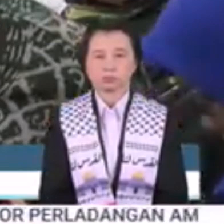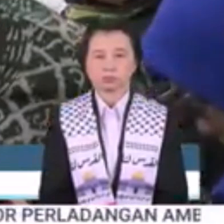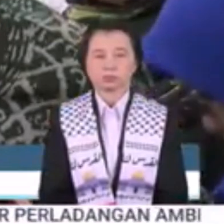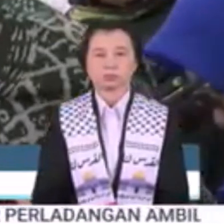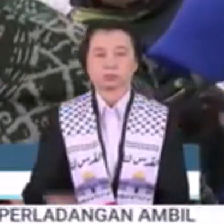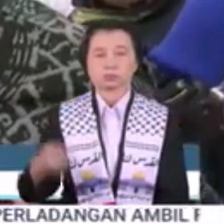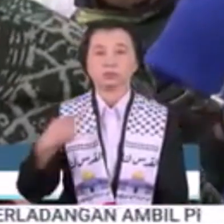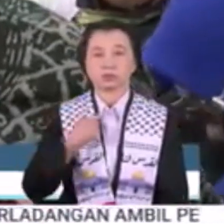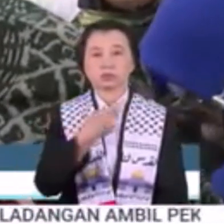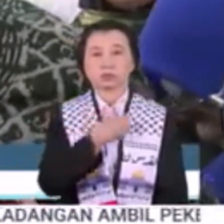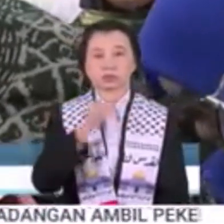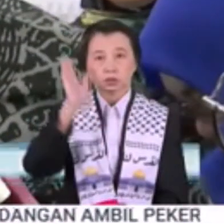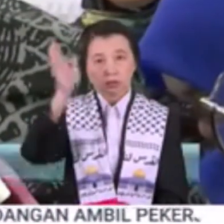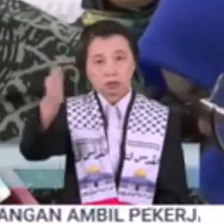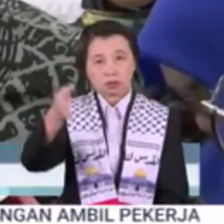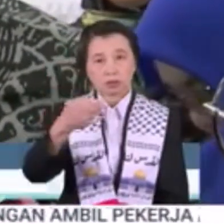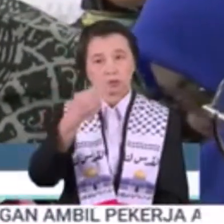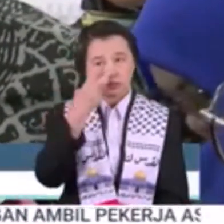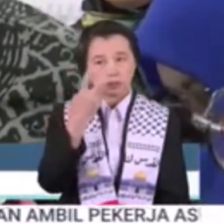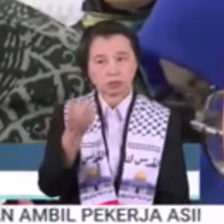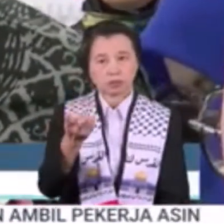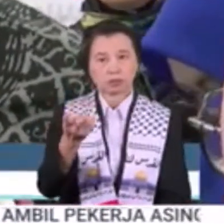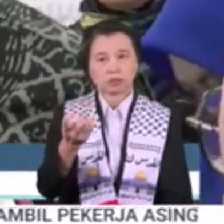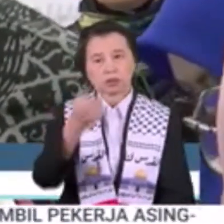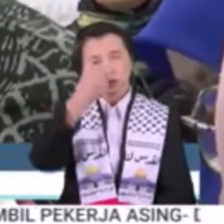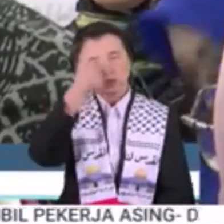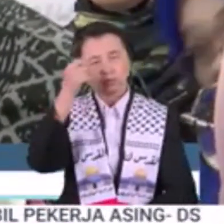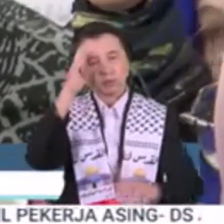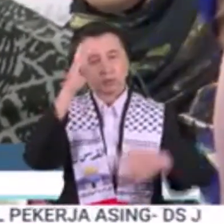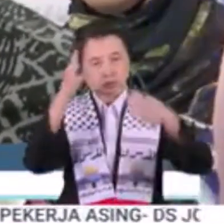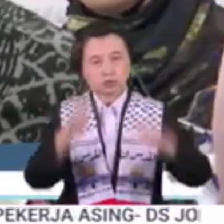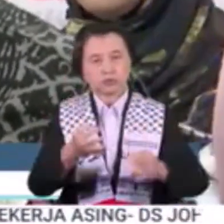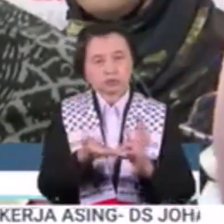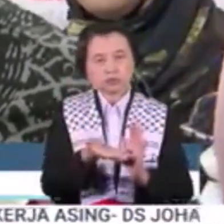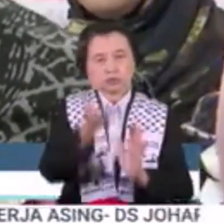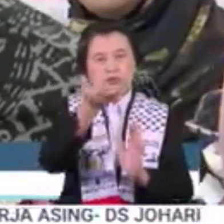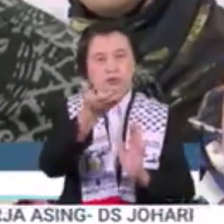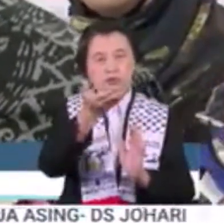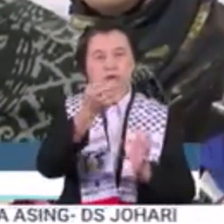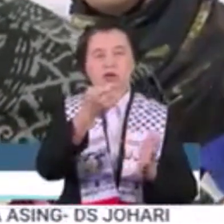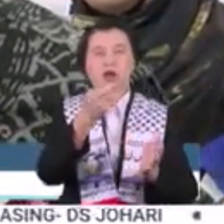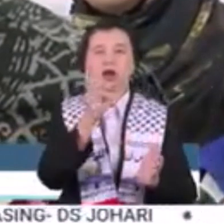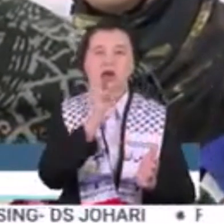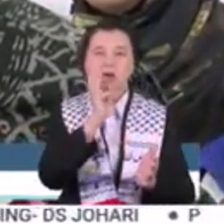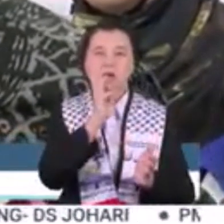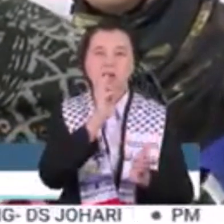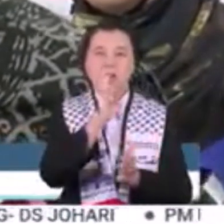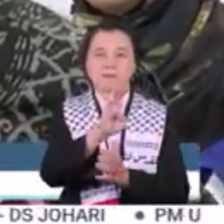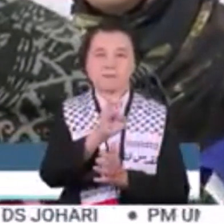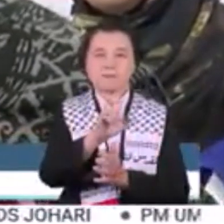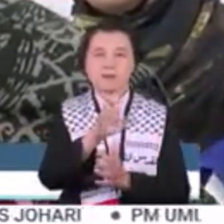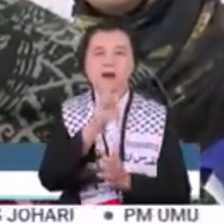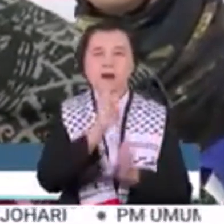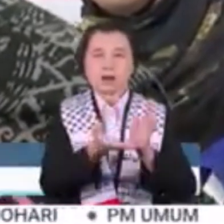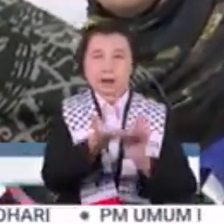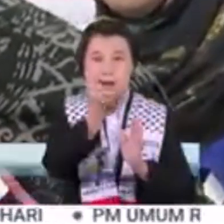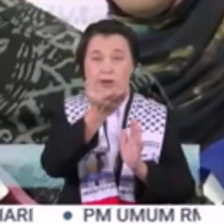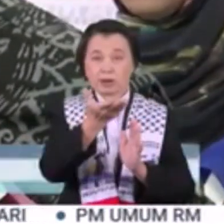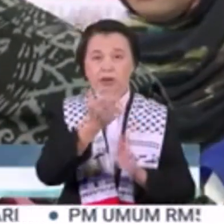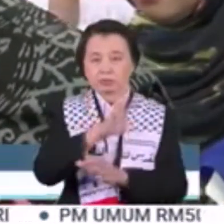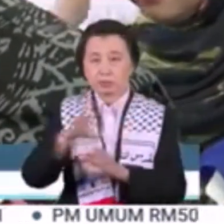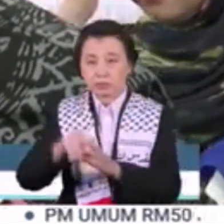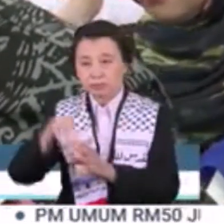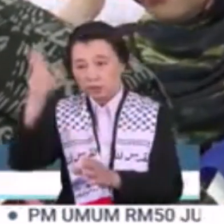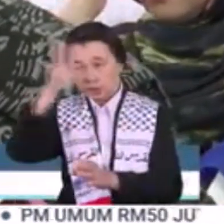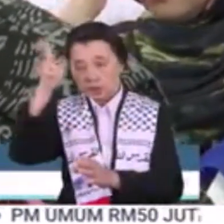Kita akan melihat sebab keputusan untuk menaikkan air itu adalah keputusan bersama yang juga melibatkan